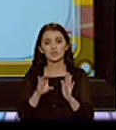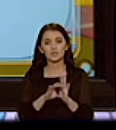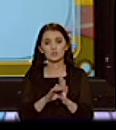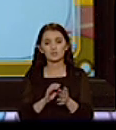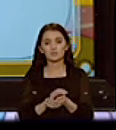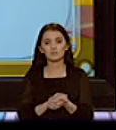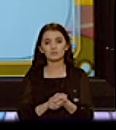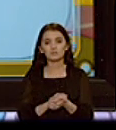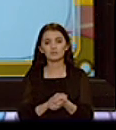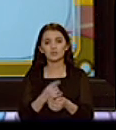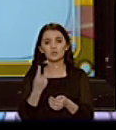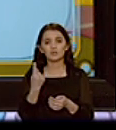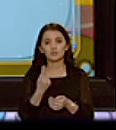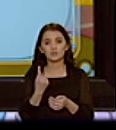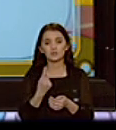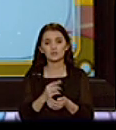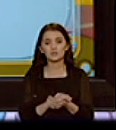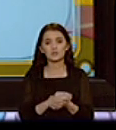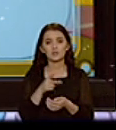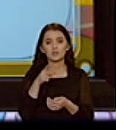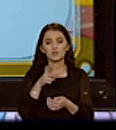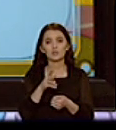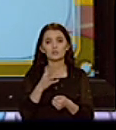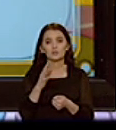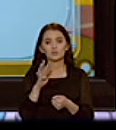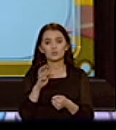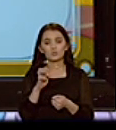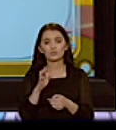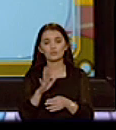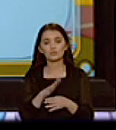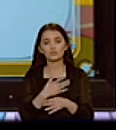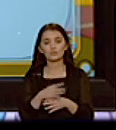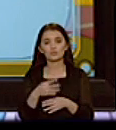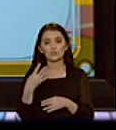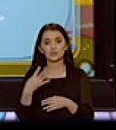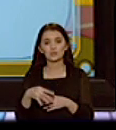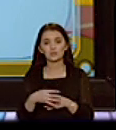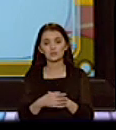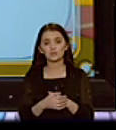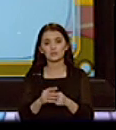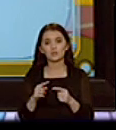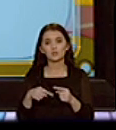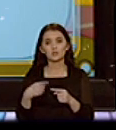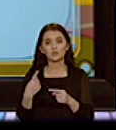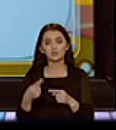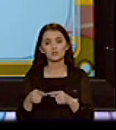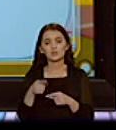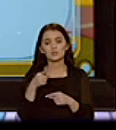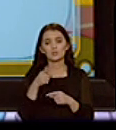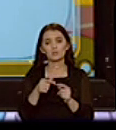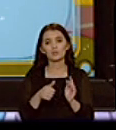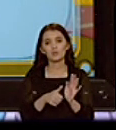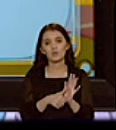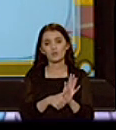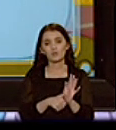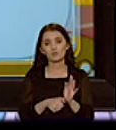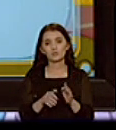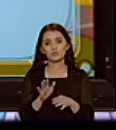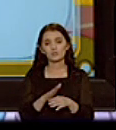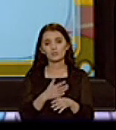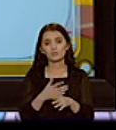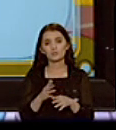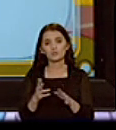tinglaymiz. Birinchisi 2400 bo'lu 40. Keyingisi 1600